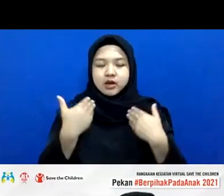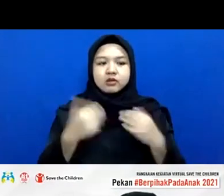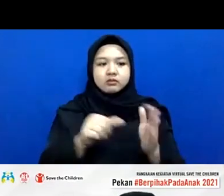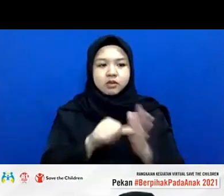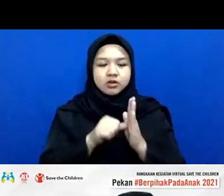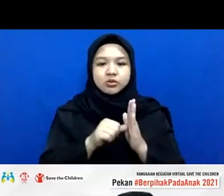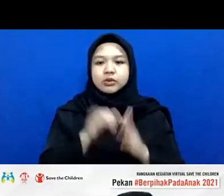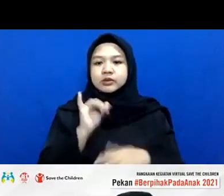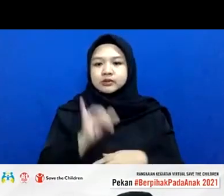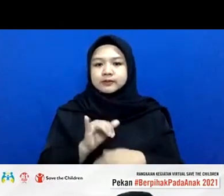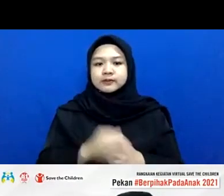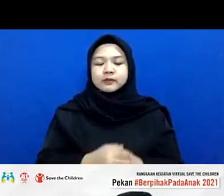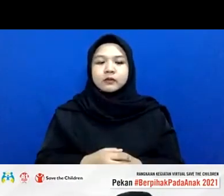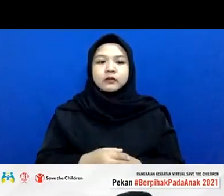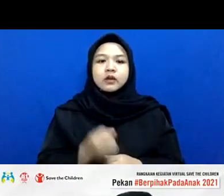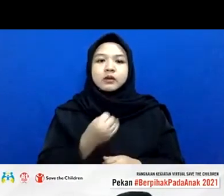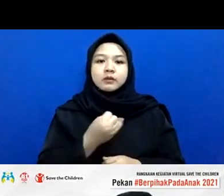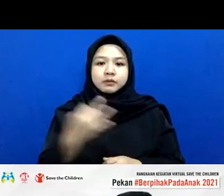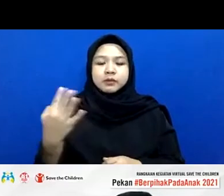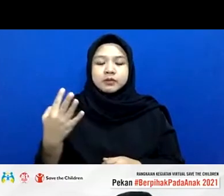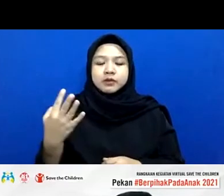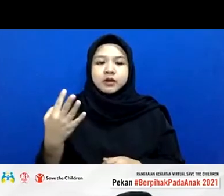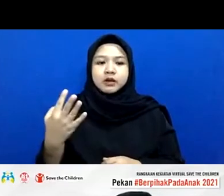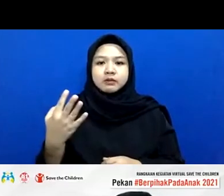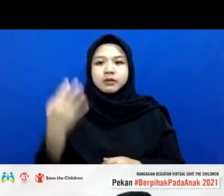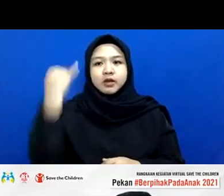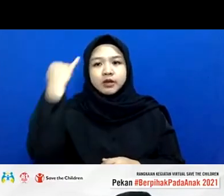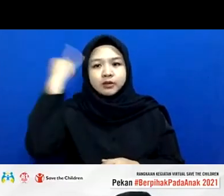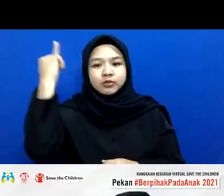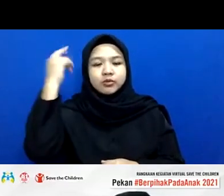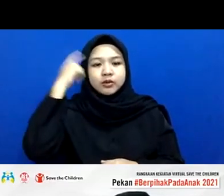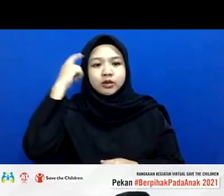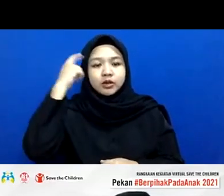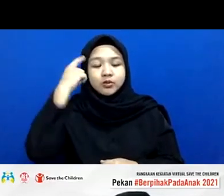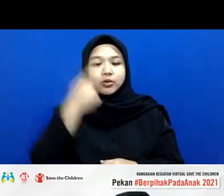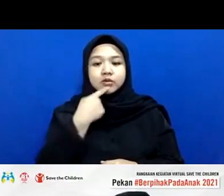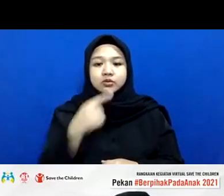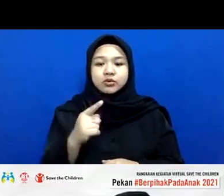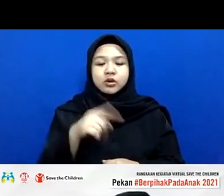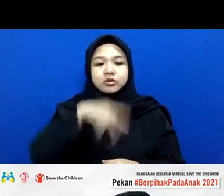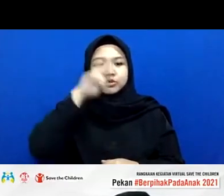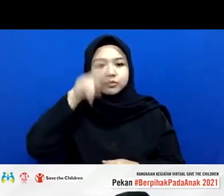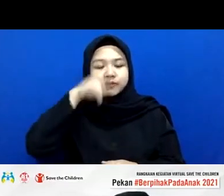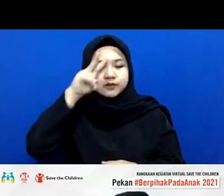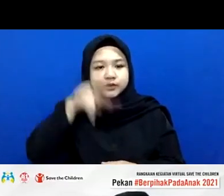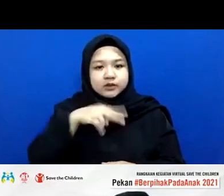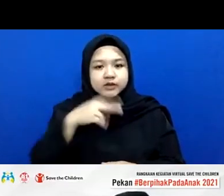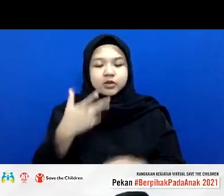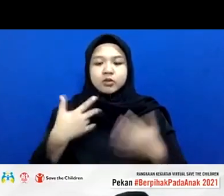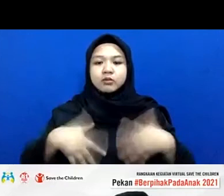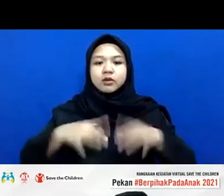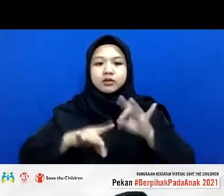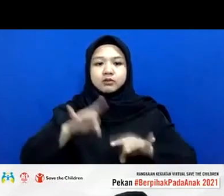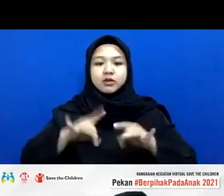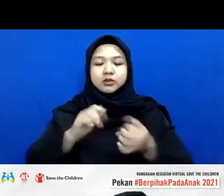Jadi beberapa ilmu dan pengetahuan kita terkait dengan supervisi dan praktek manajemen